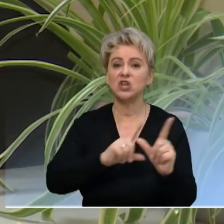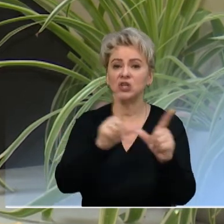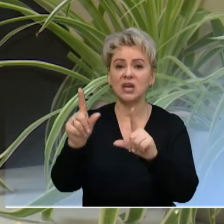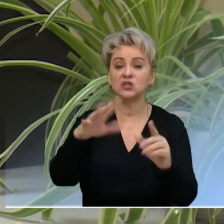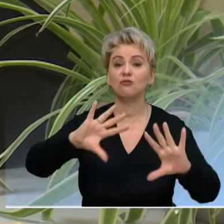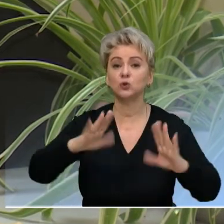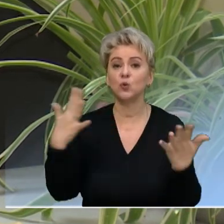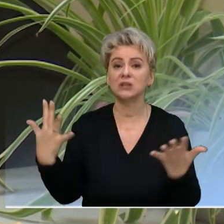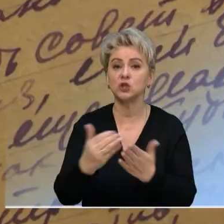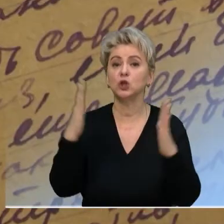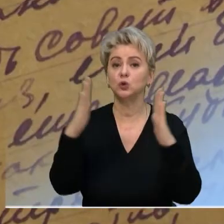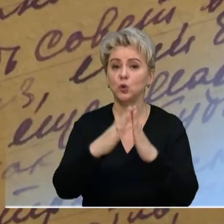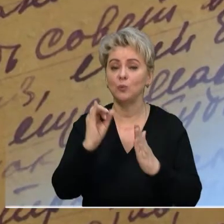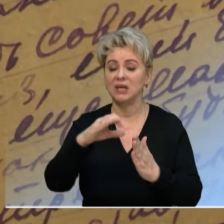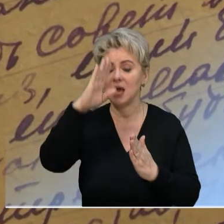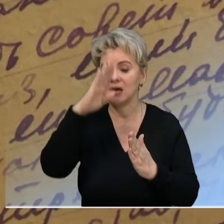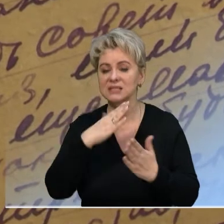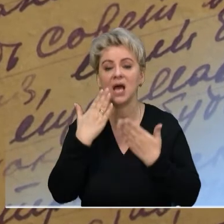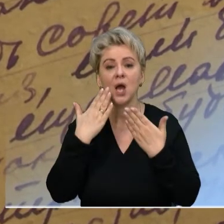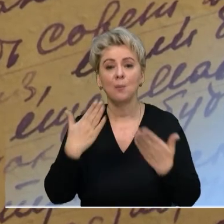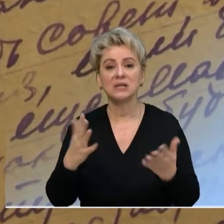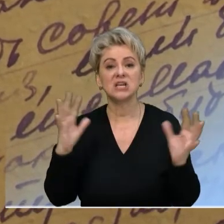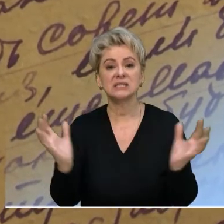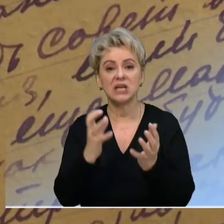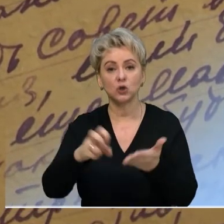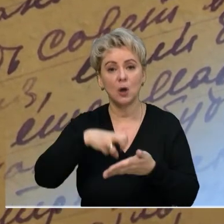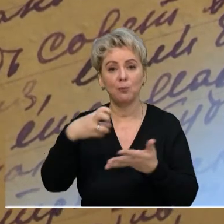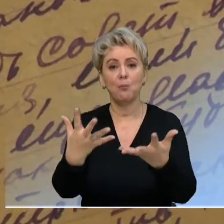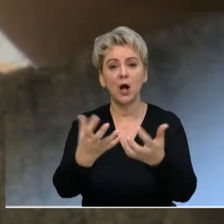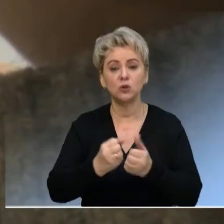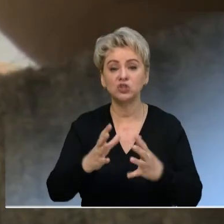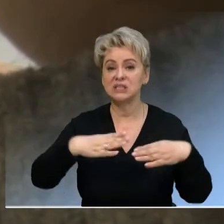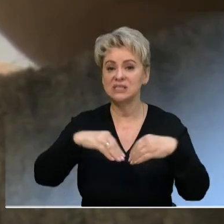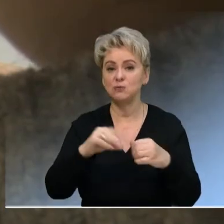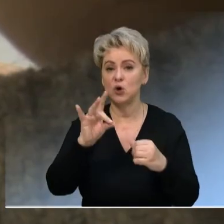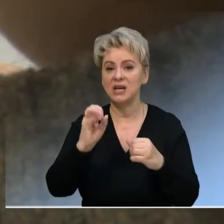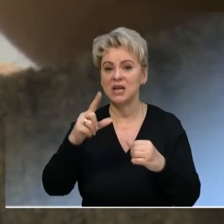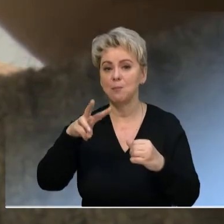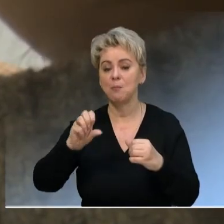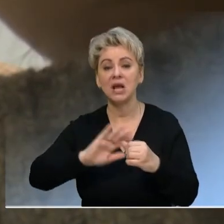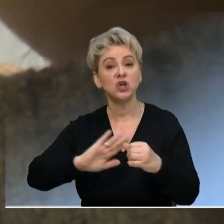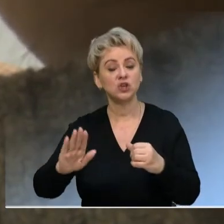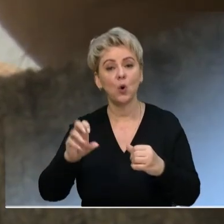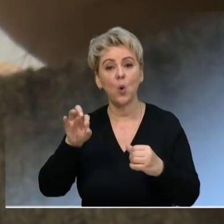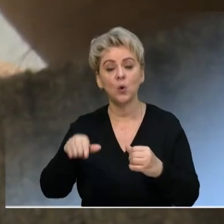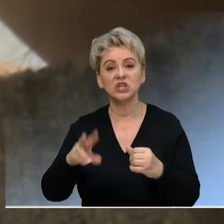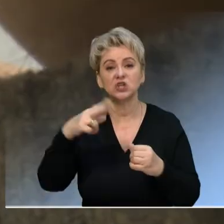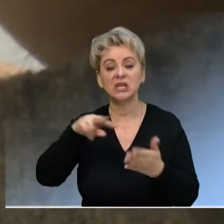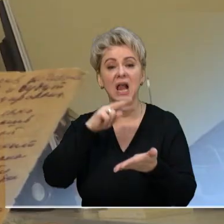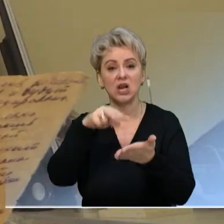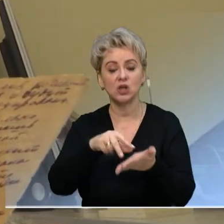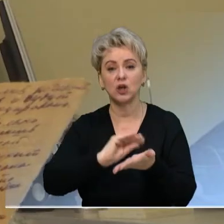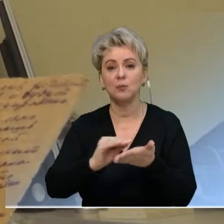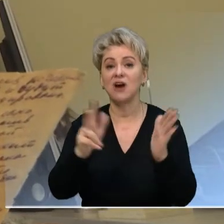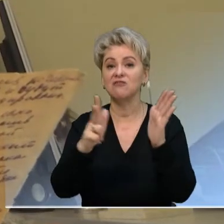вдруг нашли дом и отца. А это последнее сохраненное письмо, полученное семьей Римы, но уже не от Жени. Из Ленинграда пишет,